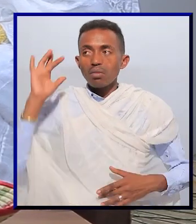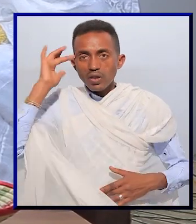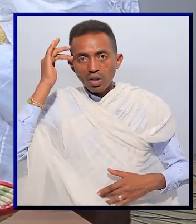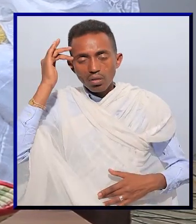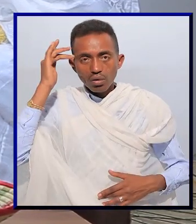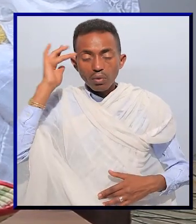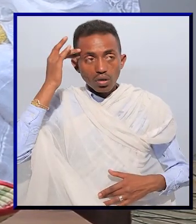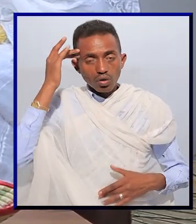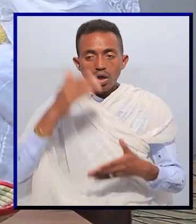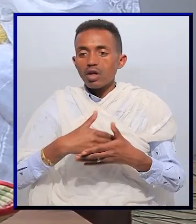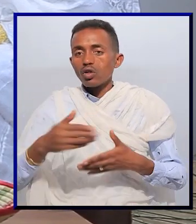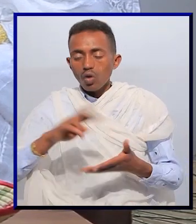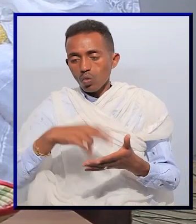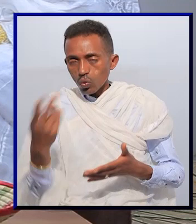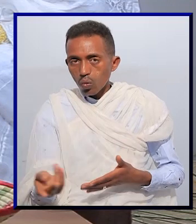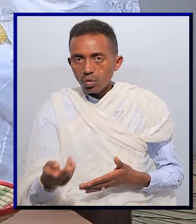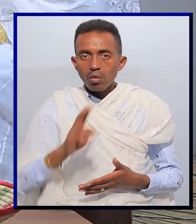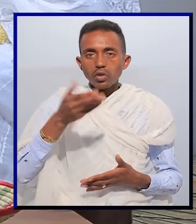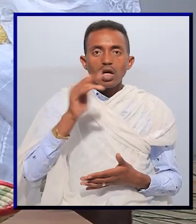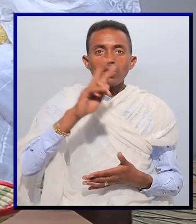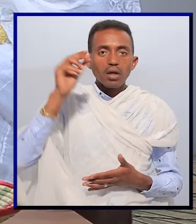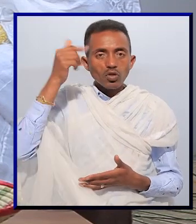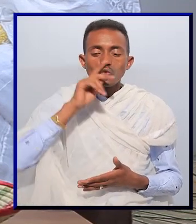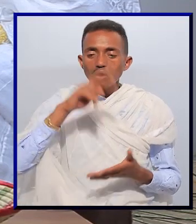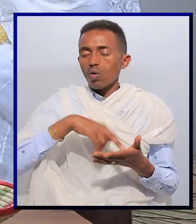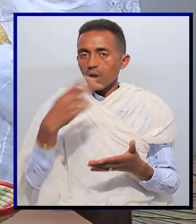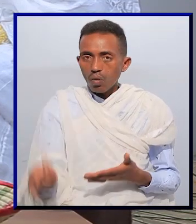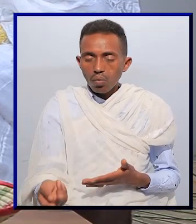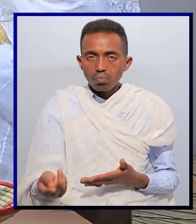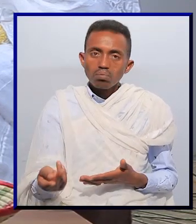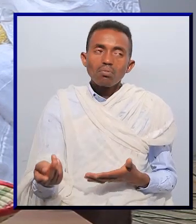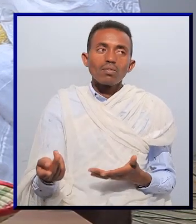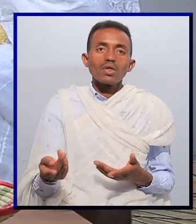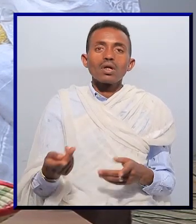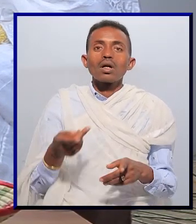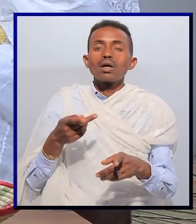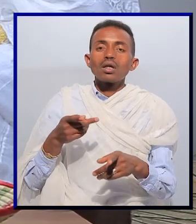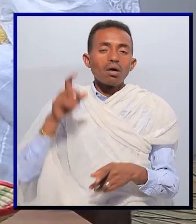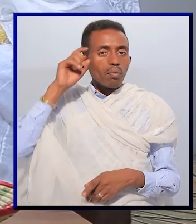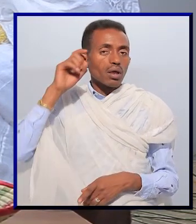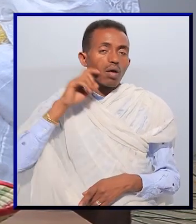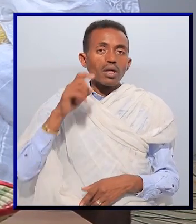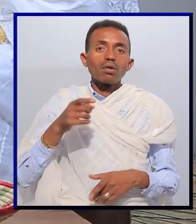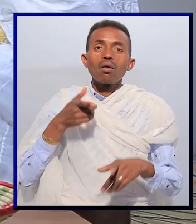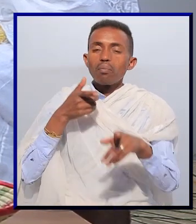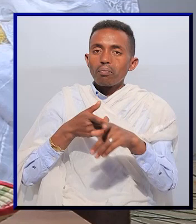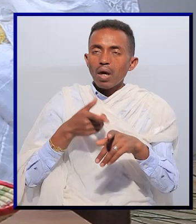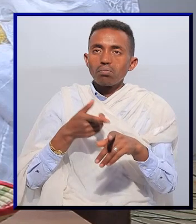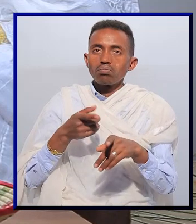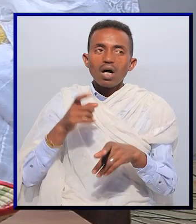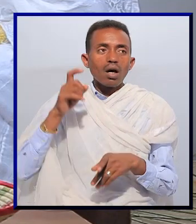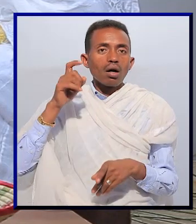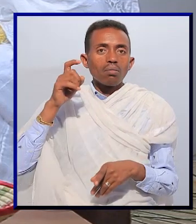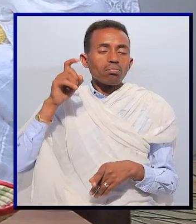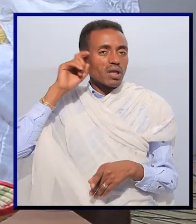የኤችአይቪ በሽታ ውስጥ ይወድቃሉ። በግብረ ስጋ ግንኙነት አማካኝነት የሚተላለፉ በሽታዎች ሁሉ እነሱም በጣም በዚህም ምክንያት